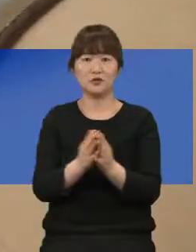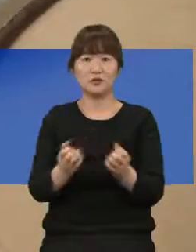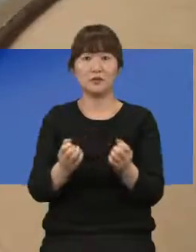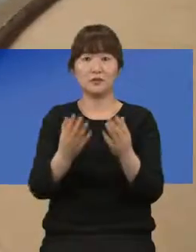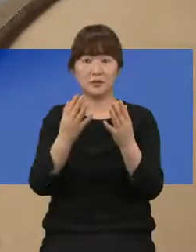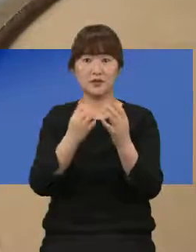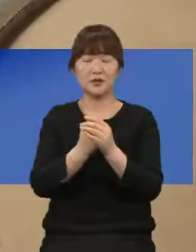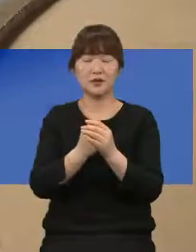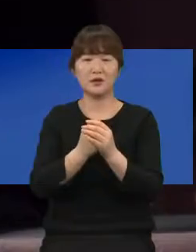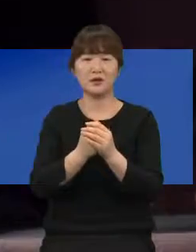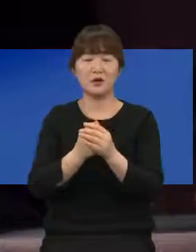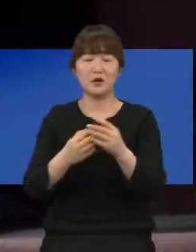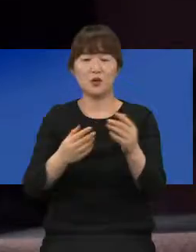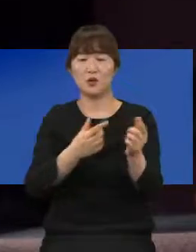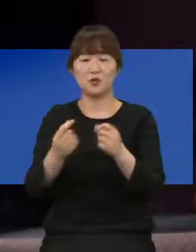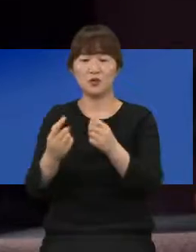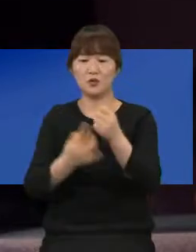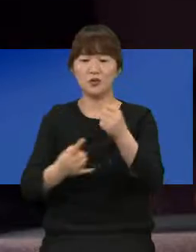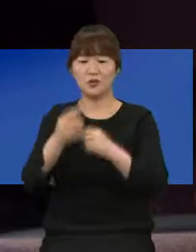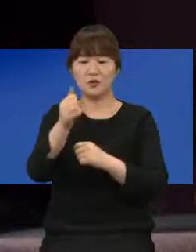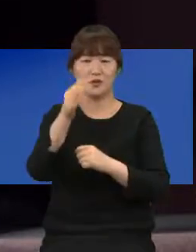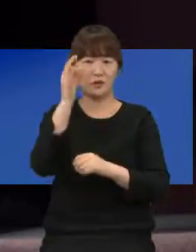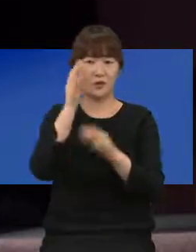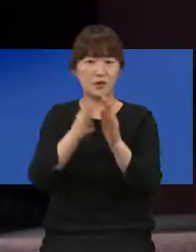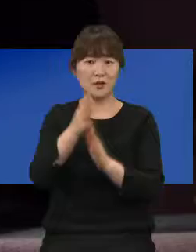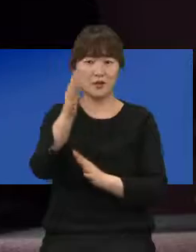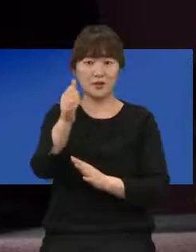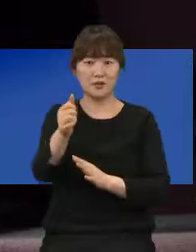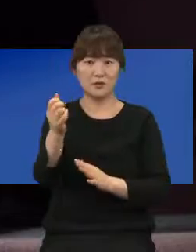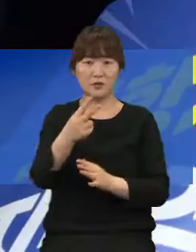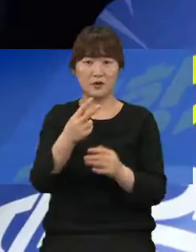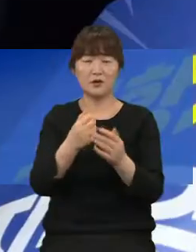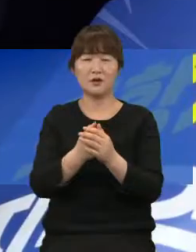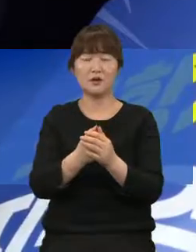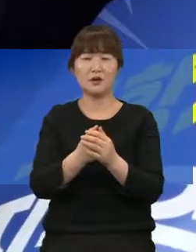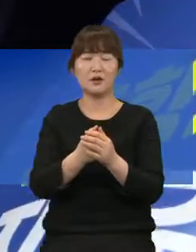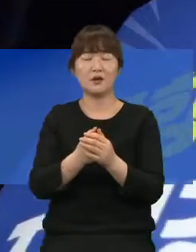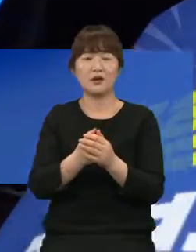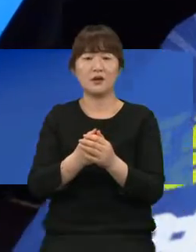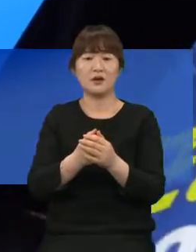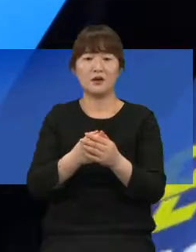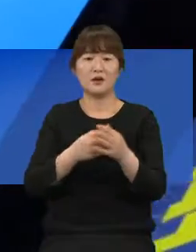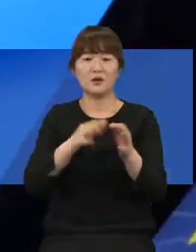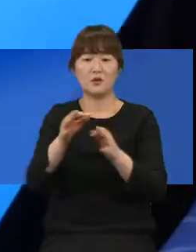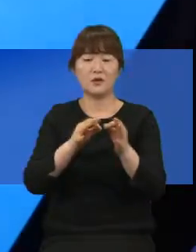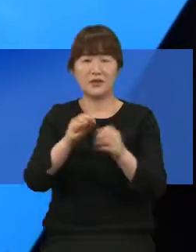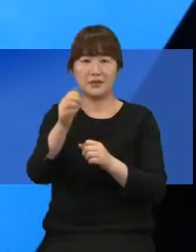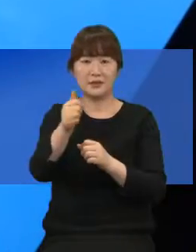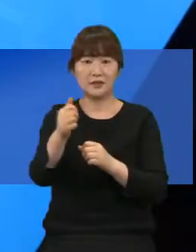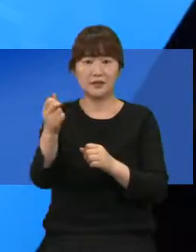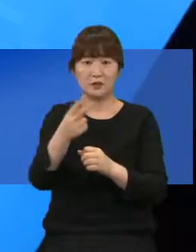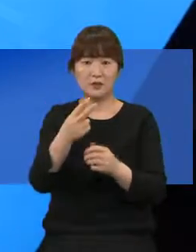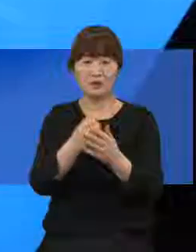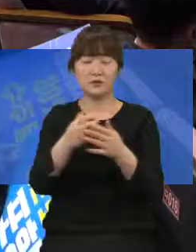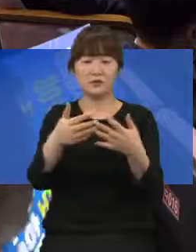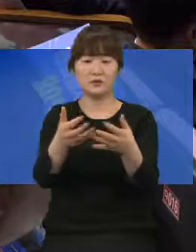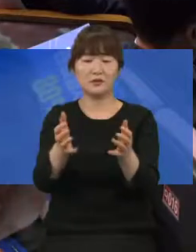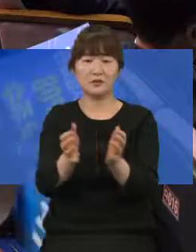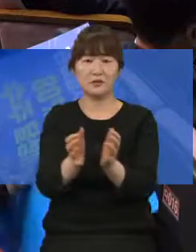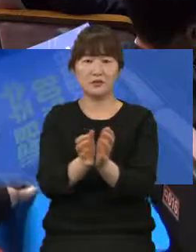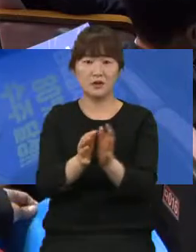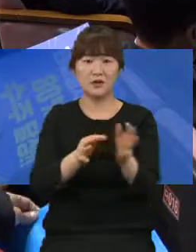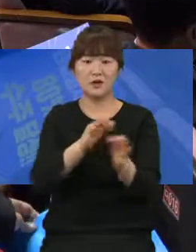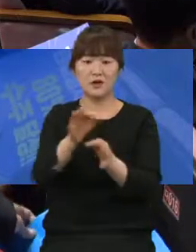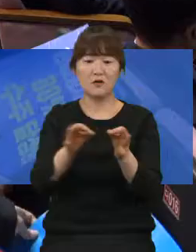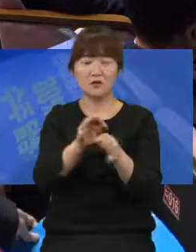출범식에는 범시민 대책본부 공동위원장인 이강덕 포항시장과 김재동 포항상공회의소 회장을 비롯하여 경제